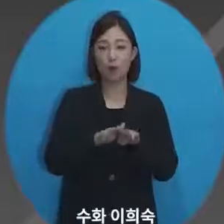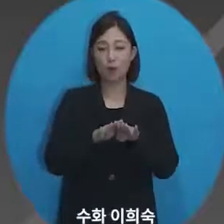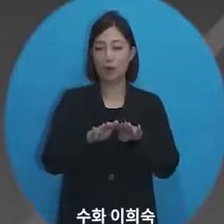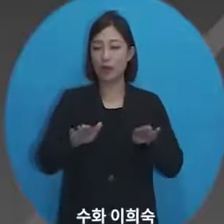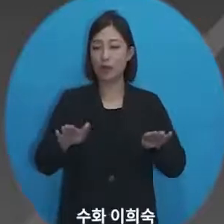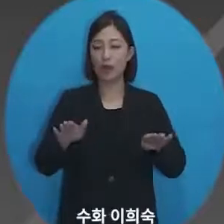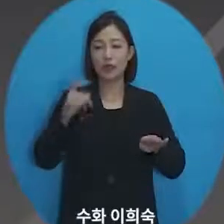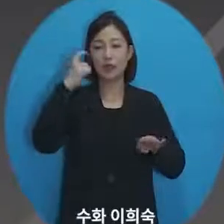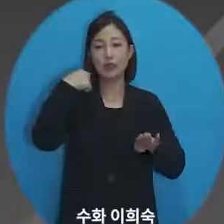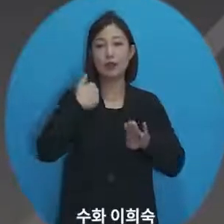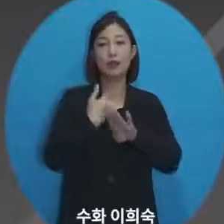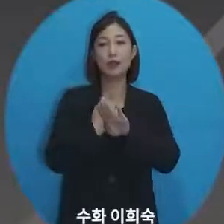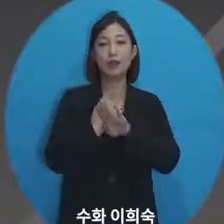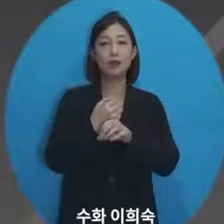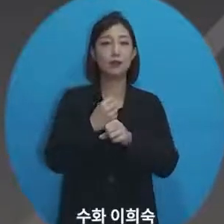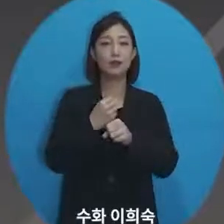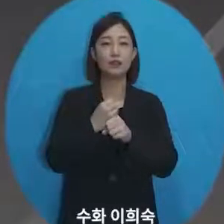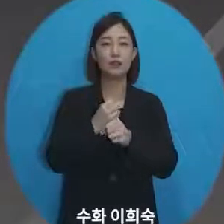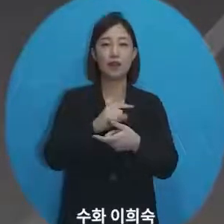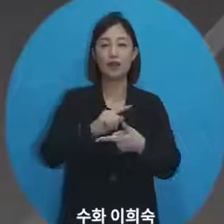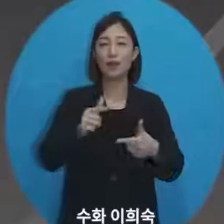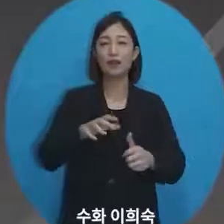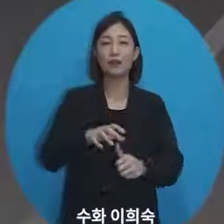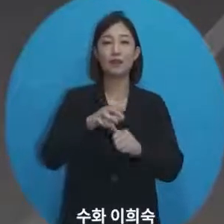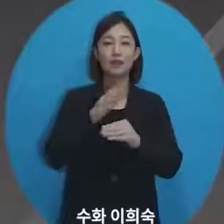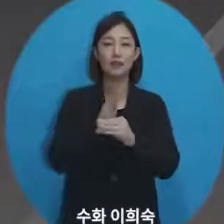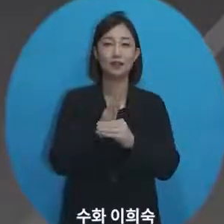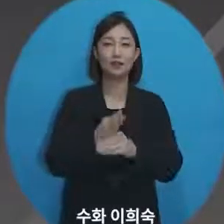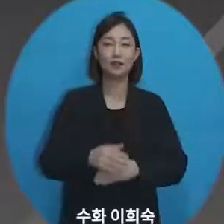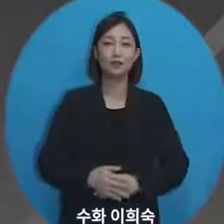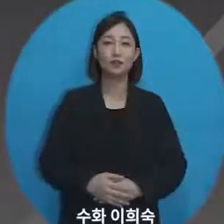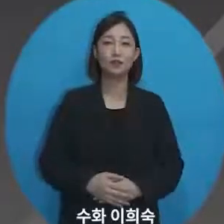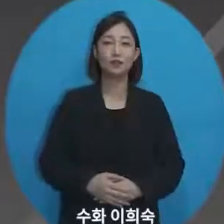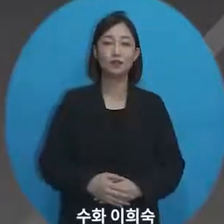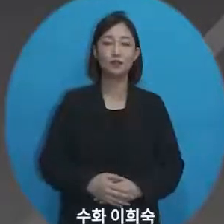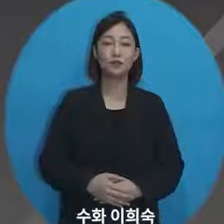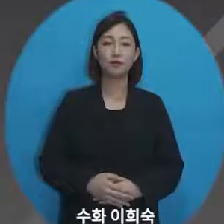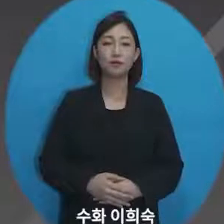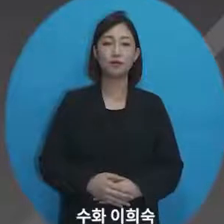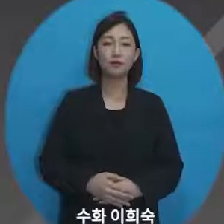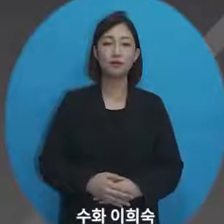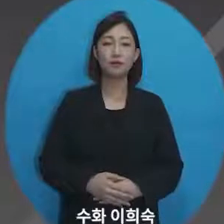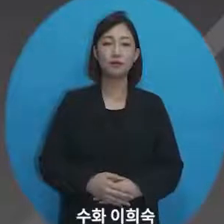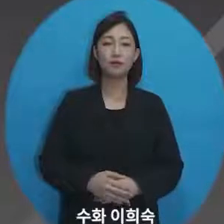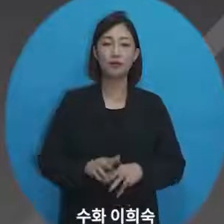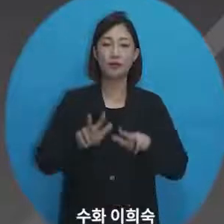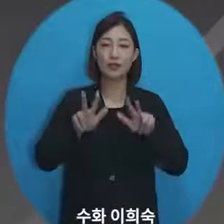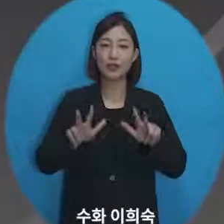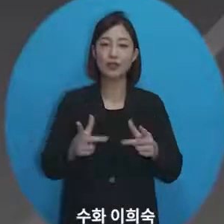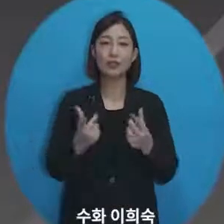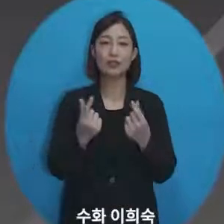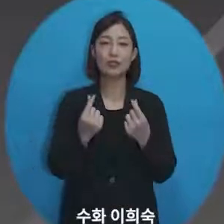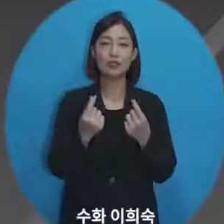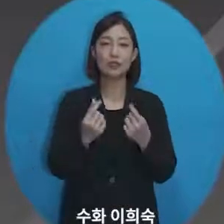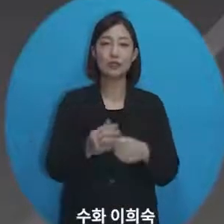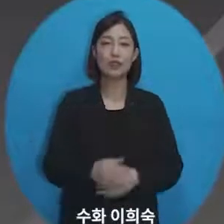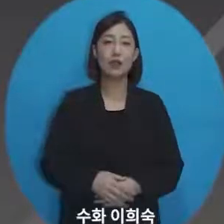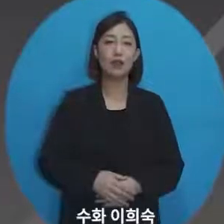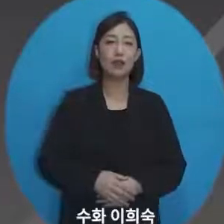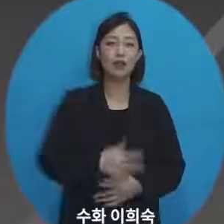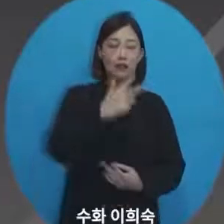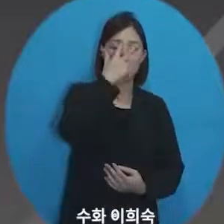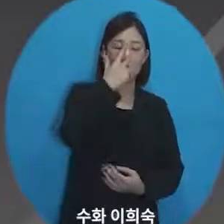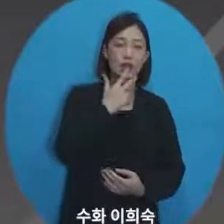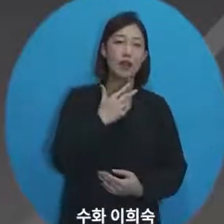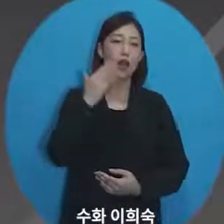재질들도 동시에 활용하고 있습니다. 또한 지금과 같이 시각, 청각, 촉각을 활용한 보행